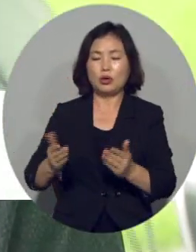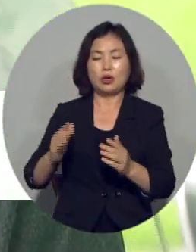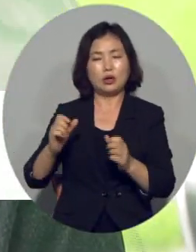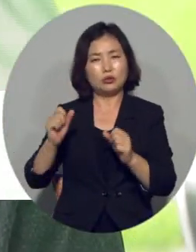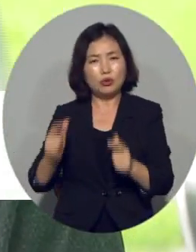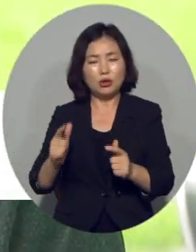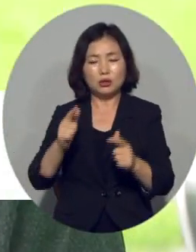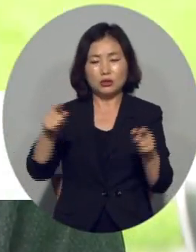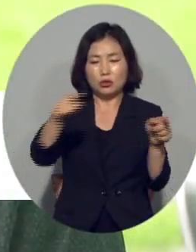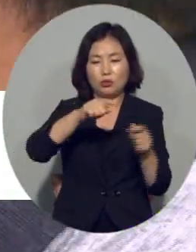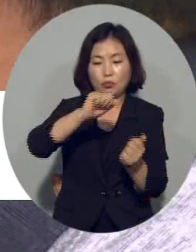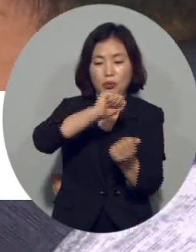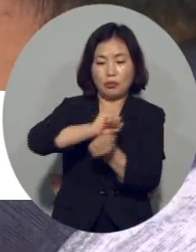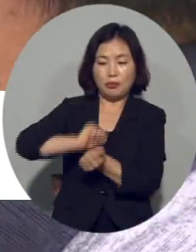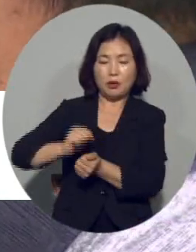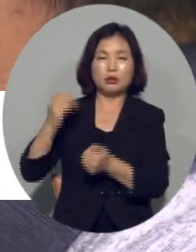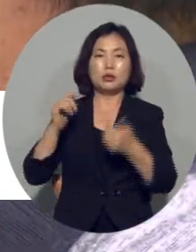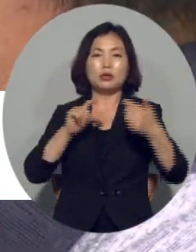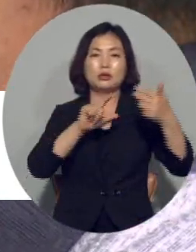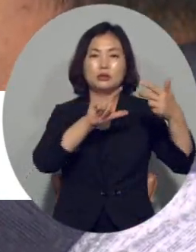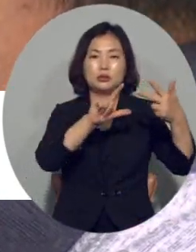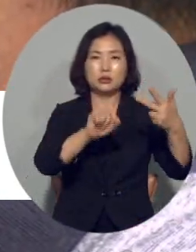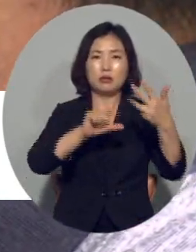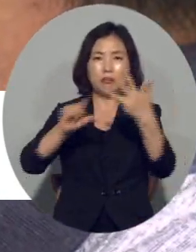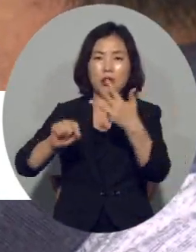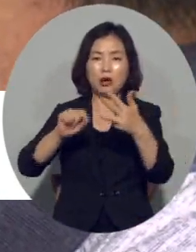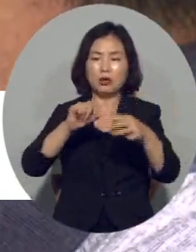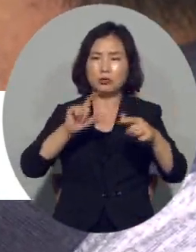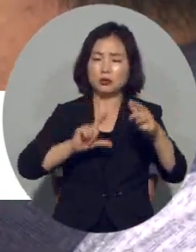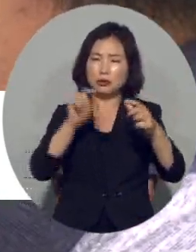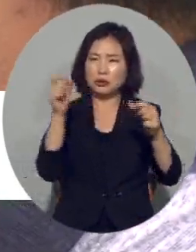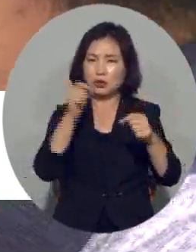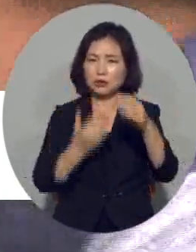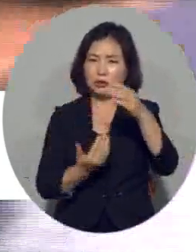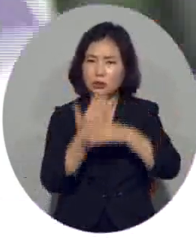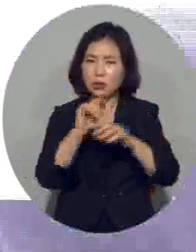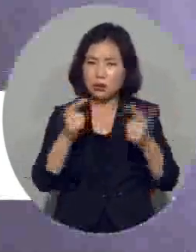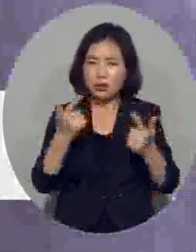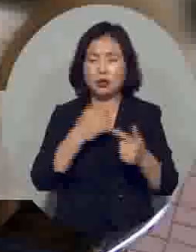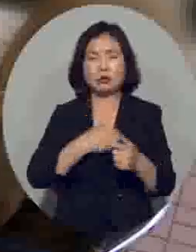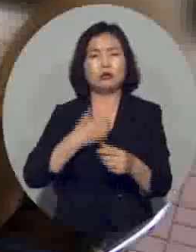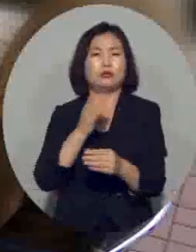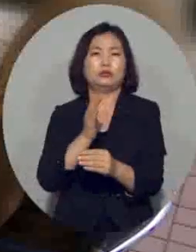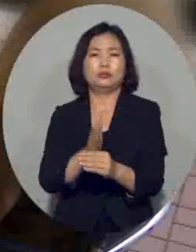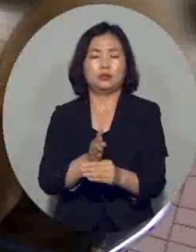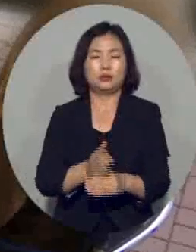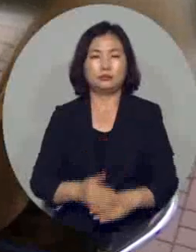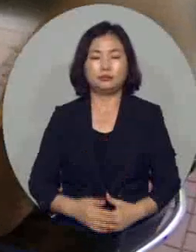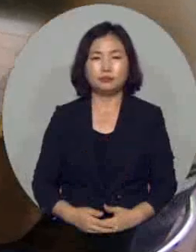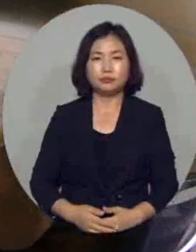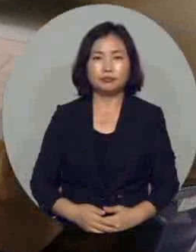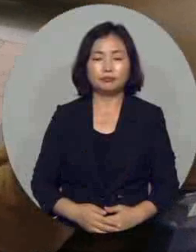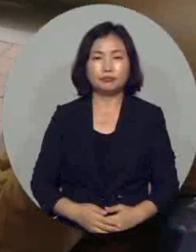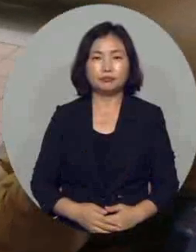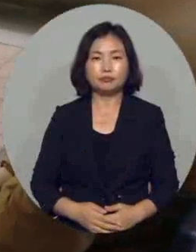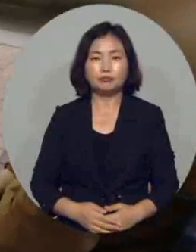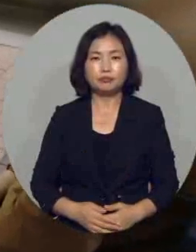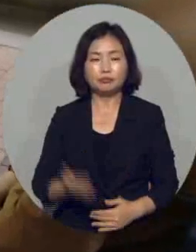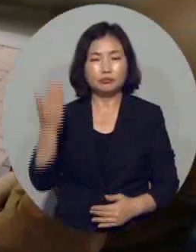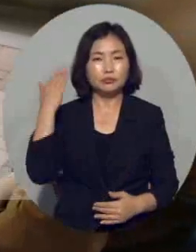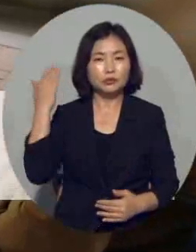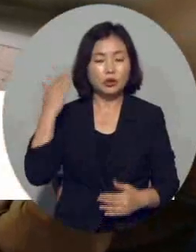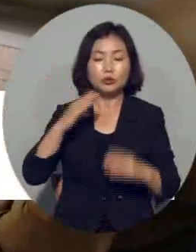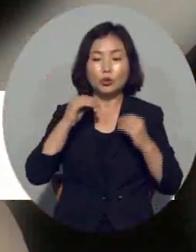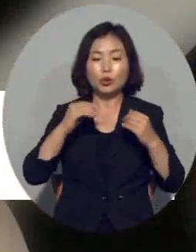정부로 박사 한데 지난 7 8월 사태가 재현되지 않을까 방역당국 분 웃음 조사하고 있습니다 실제 지난